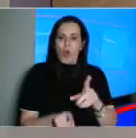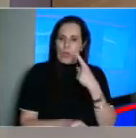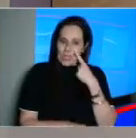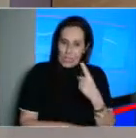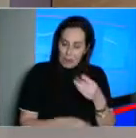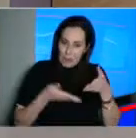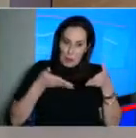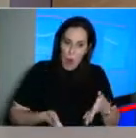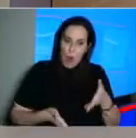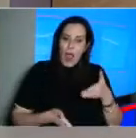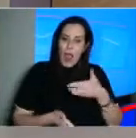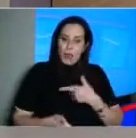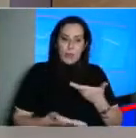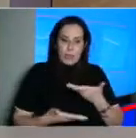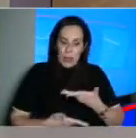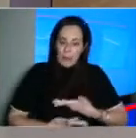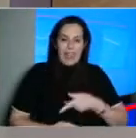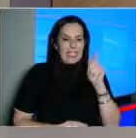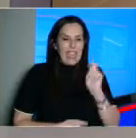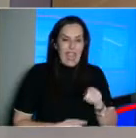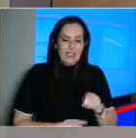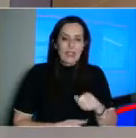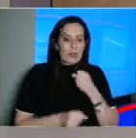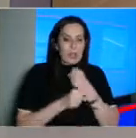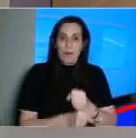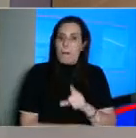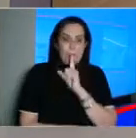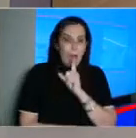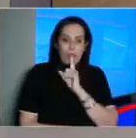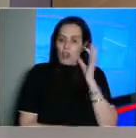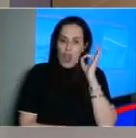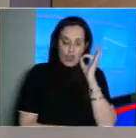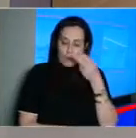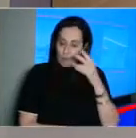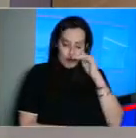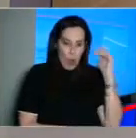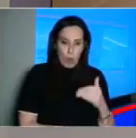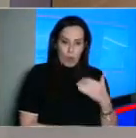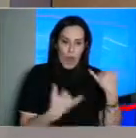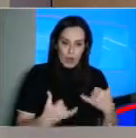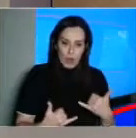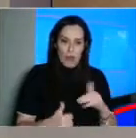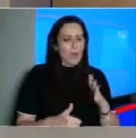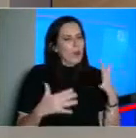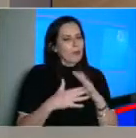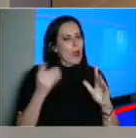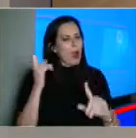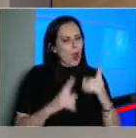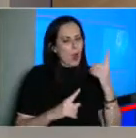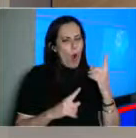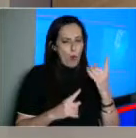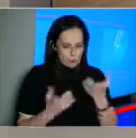נראה מכאן, אנחנו הולכים לקבל כנסת עם ייצוג נמוך יותר של נשים מהכנסת הקודמת. בואו נבדוק מה קורה